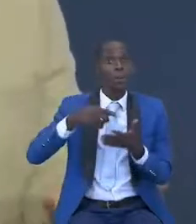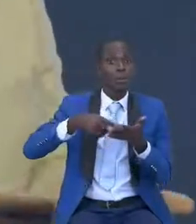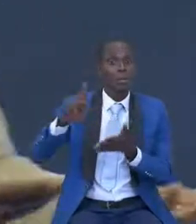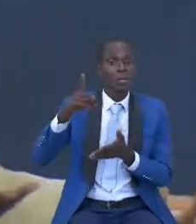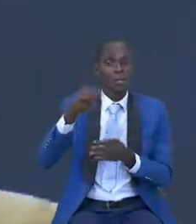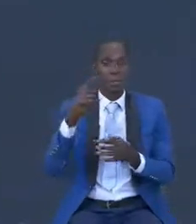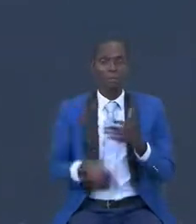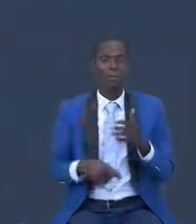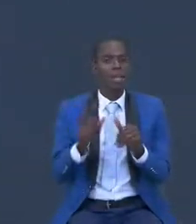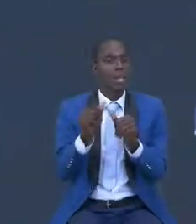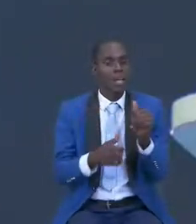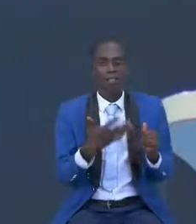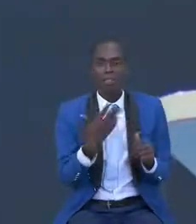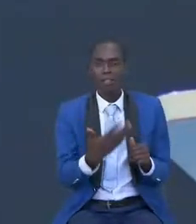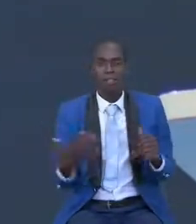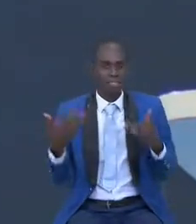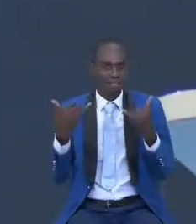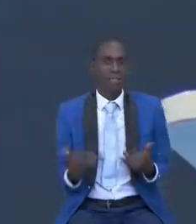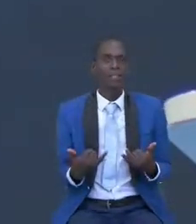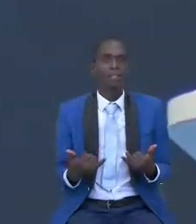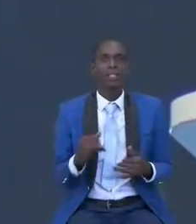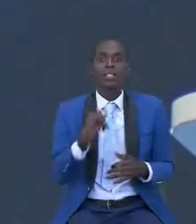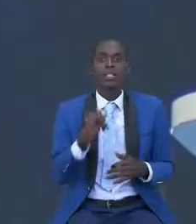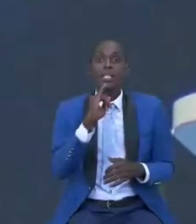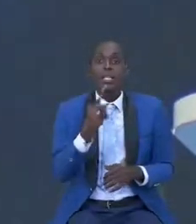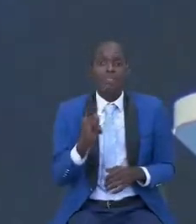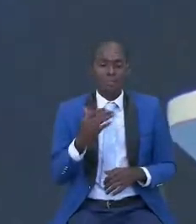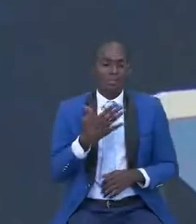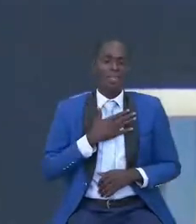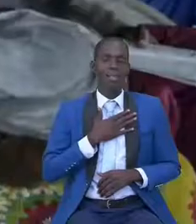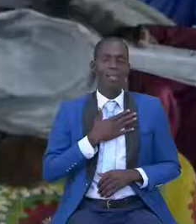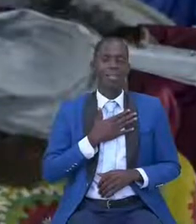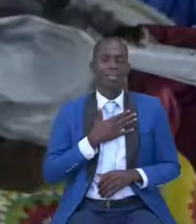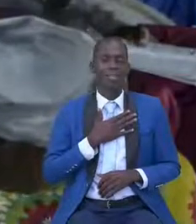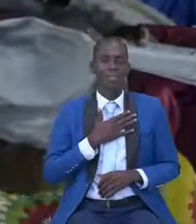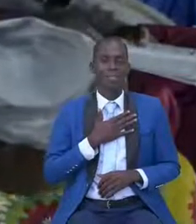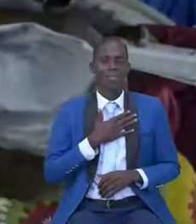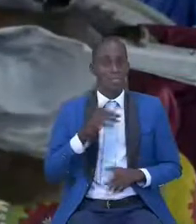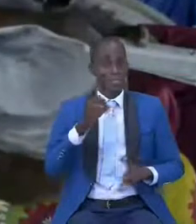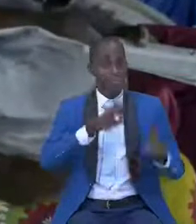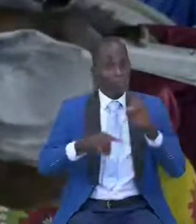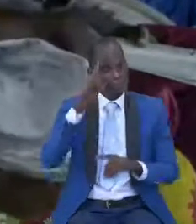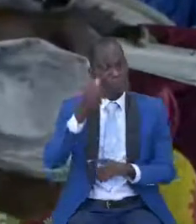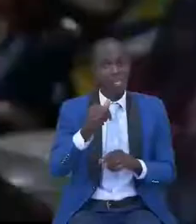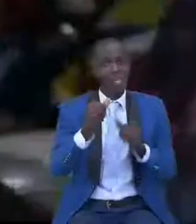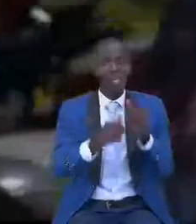Et parce qu'il a payé le prix, tout tout maintenant c'est à moi.